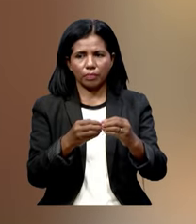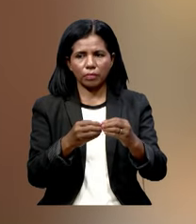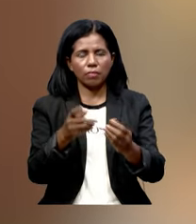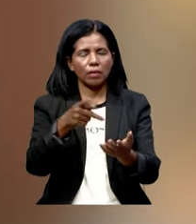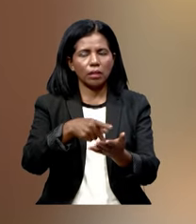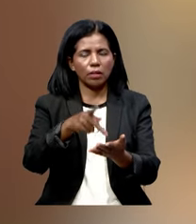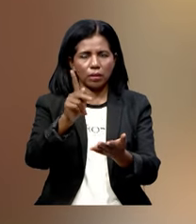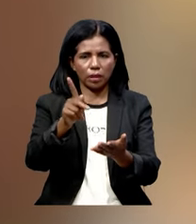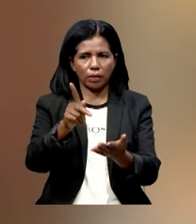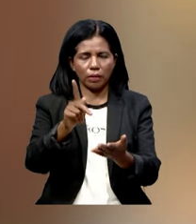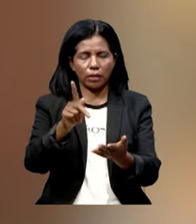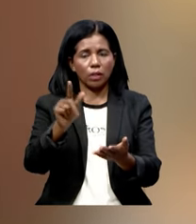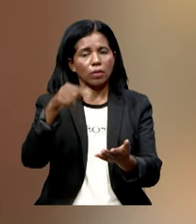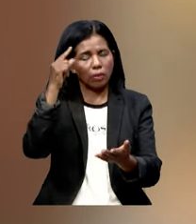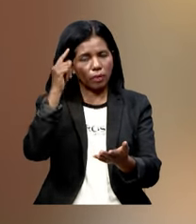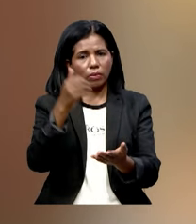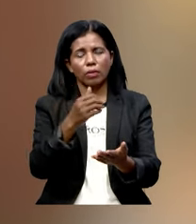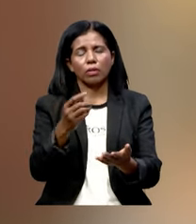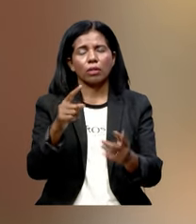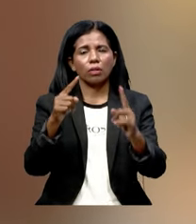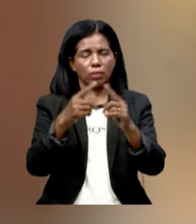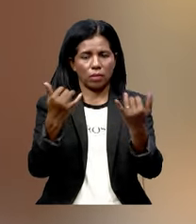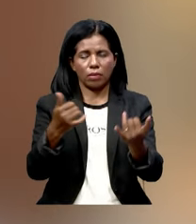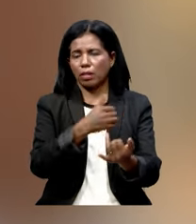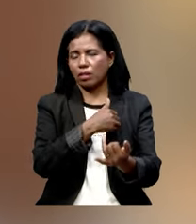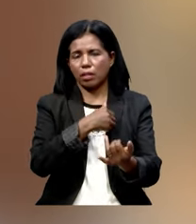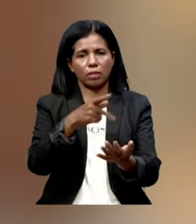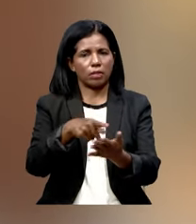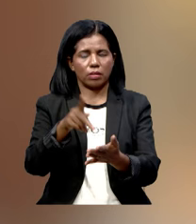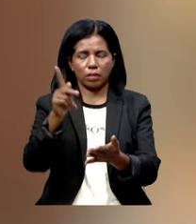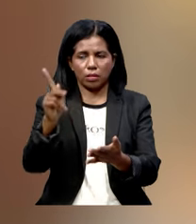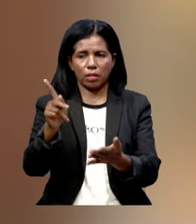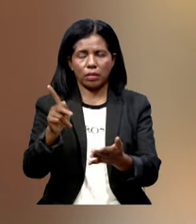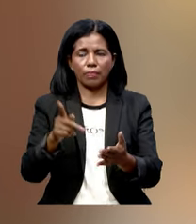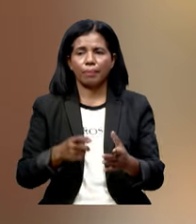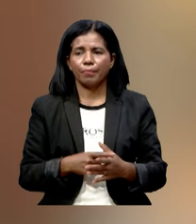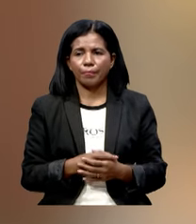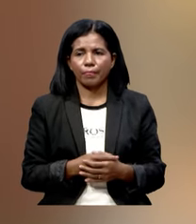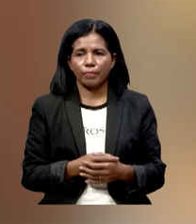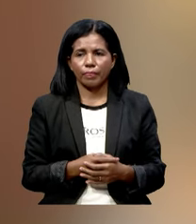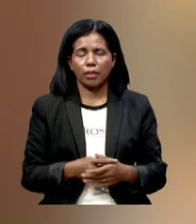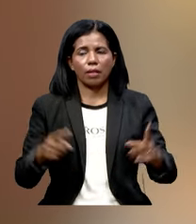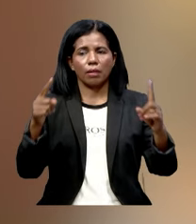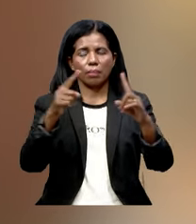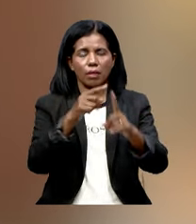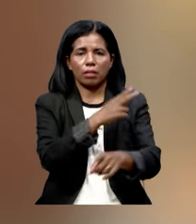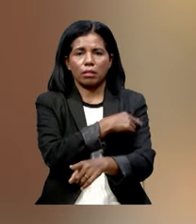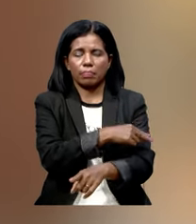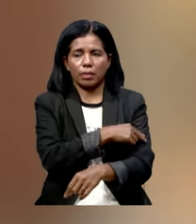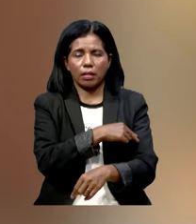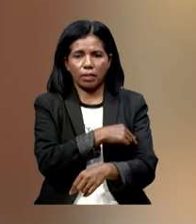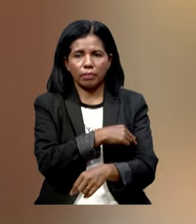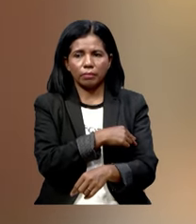pagamento hanesang até agora até que ite ne governo to agora sida kalo pagamento ba hospital